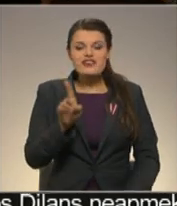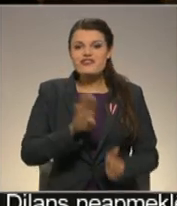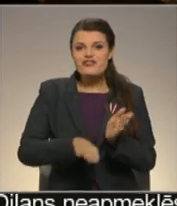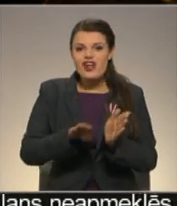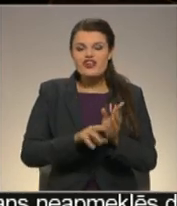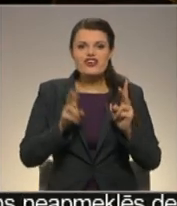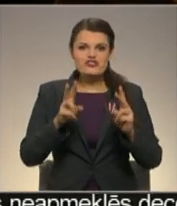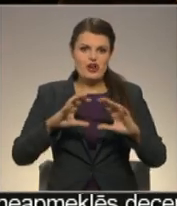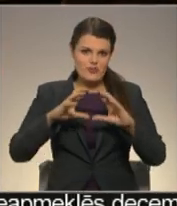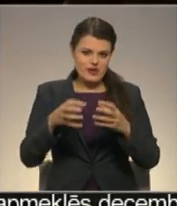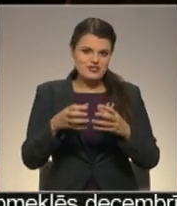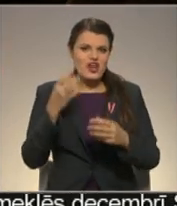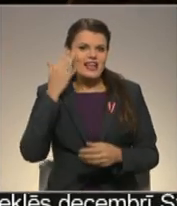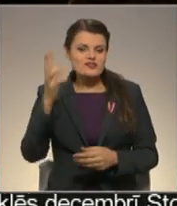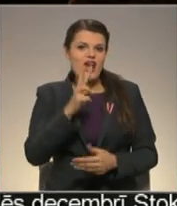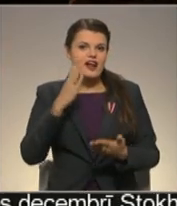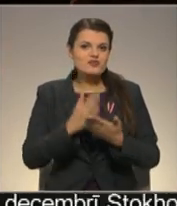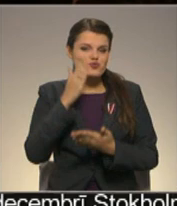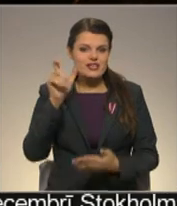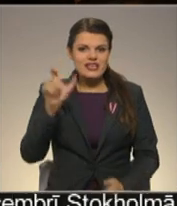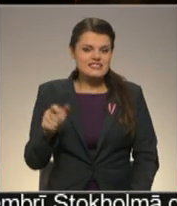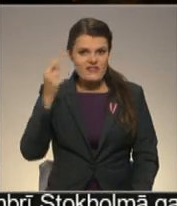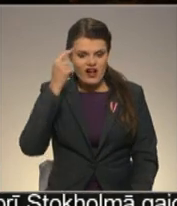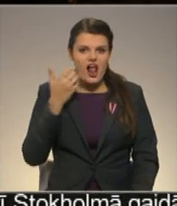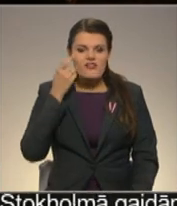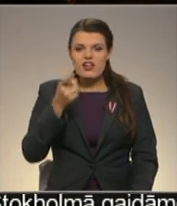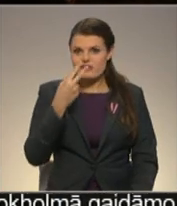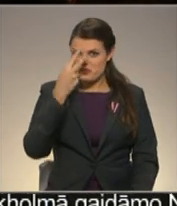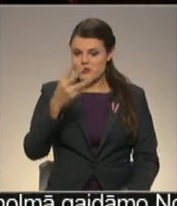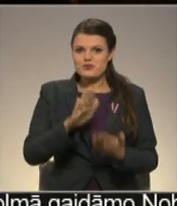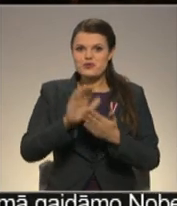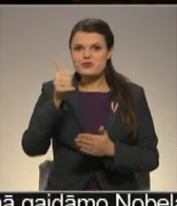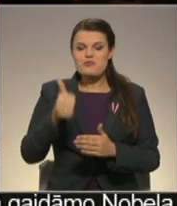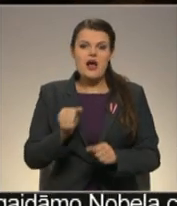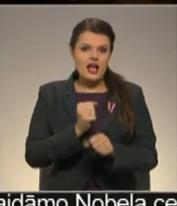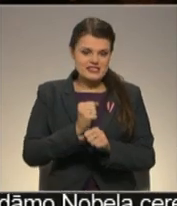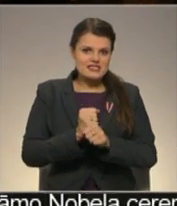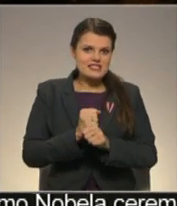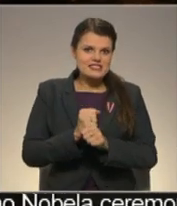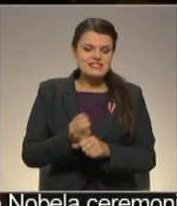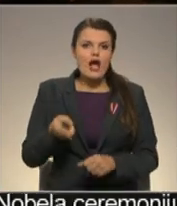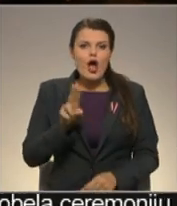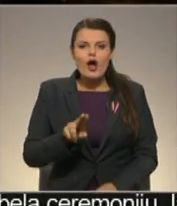kā pasauli. Iztēloties, kas notiek cilvēku galvā, kad viņš paskatās uz mākslas darbu. Un